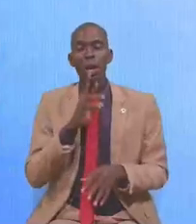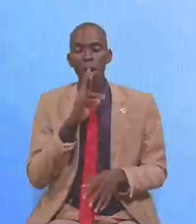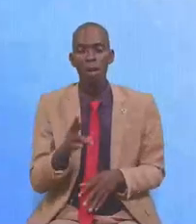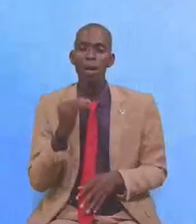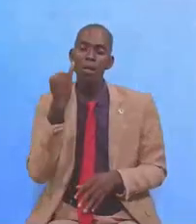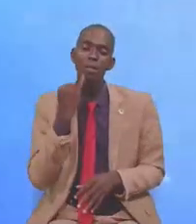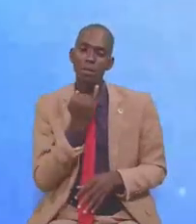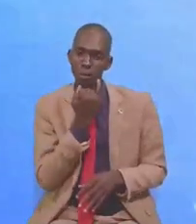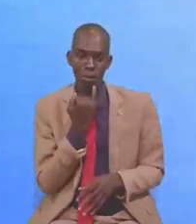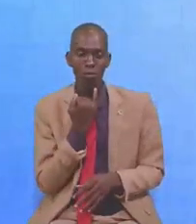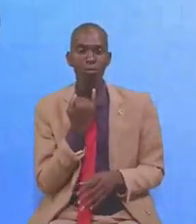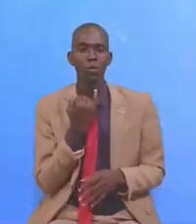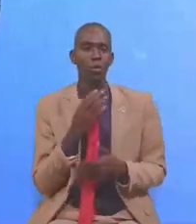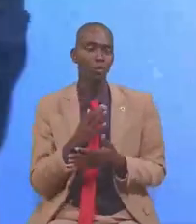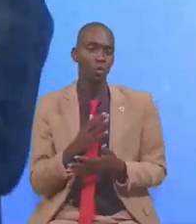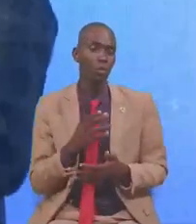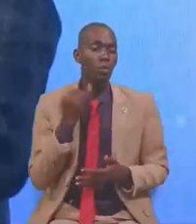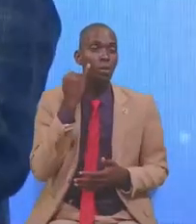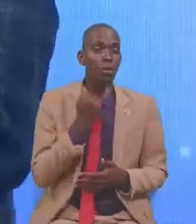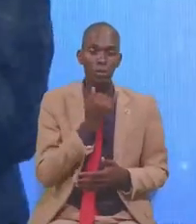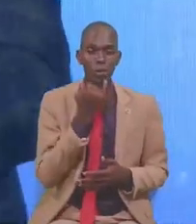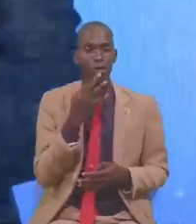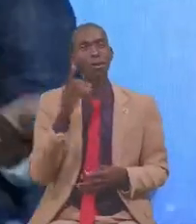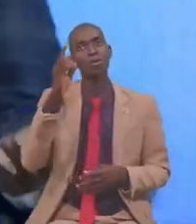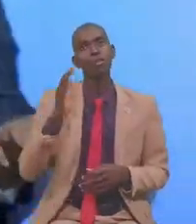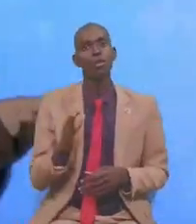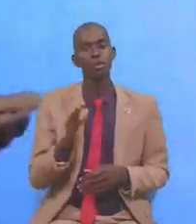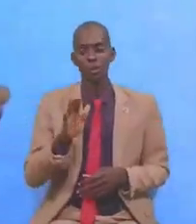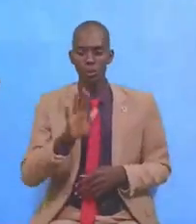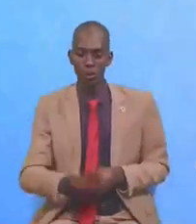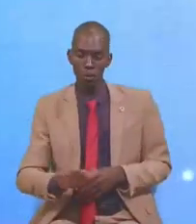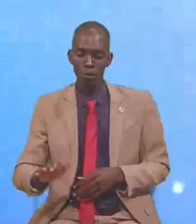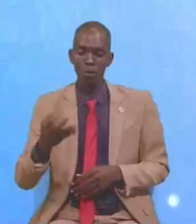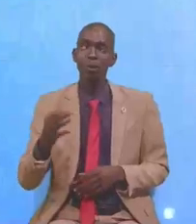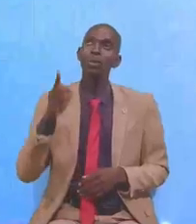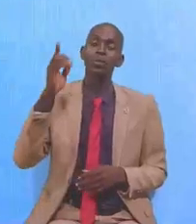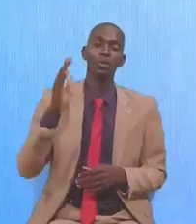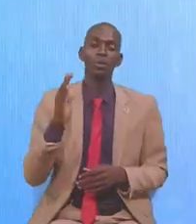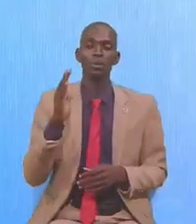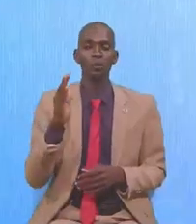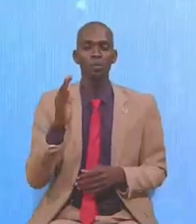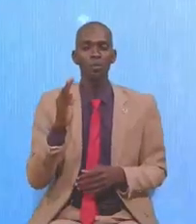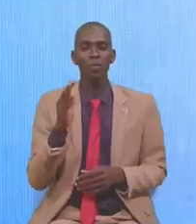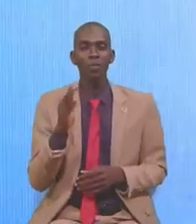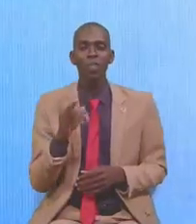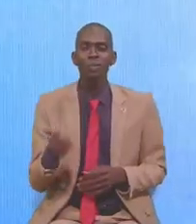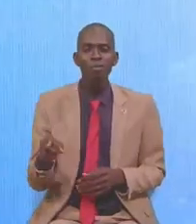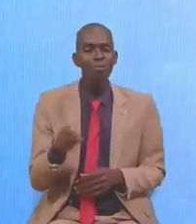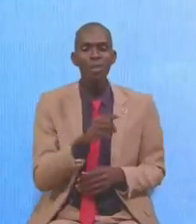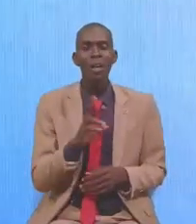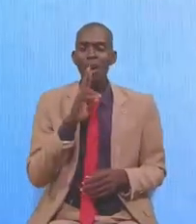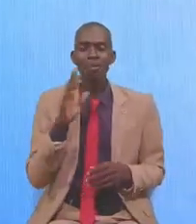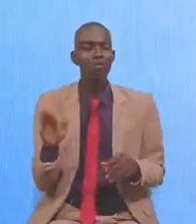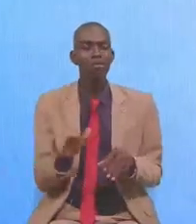Certains israélites, l'Israël de Dieu, enfants de Dieu, ils sont très